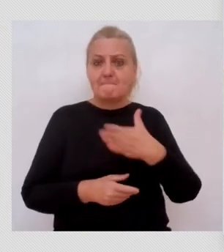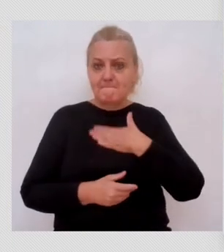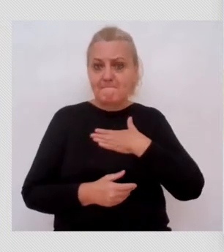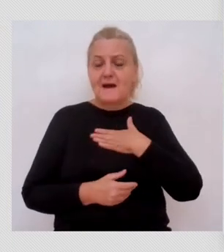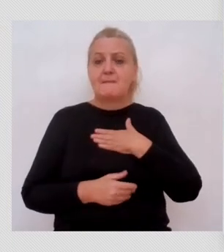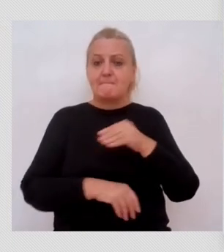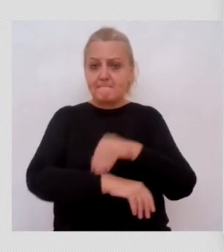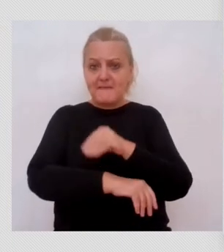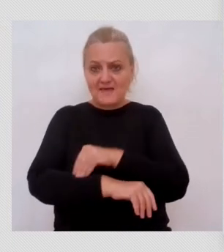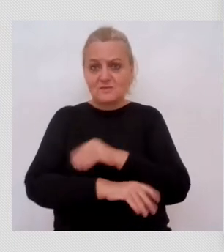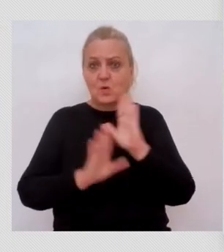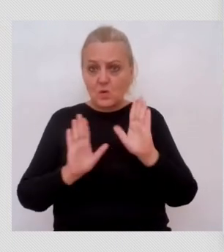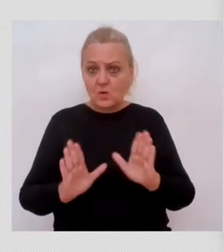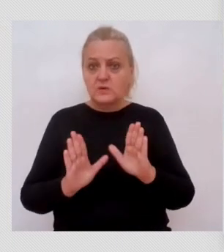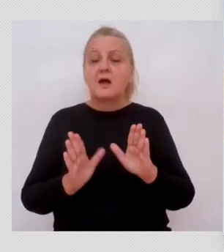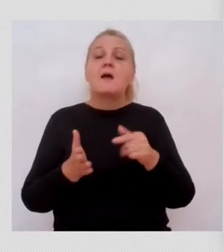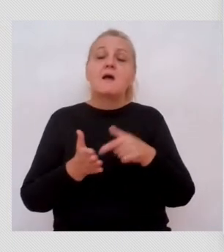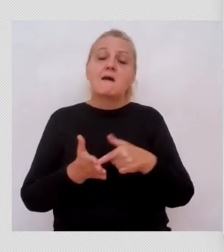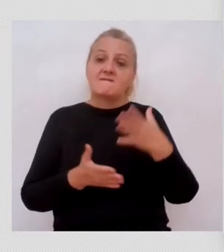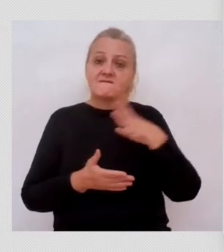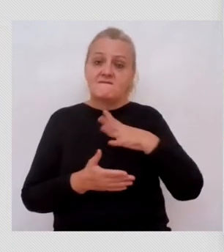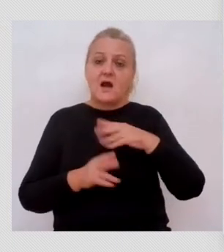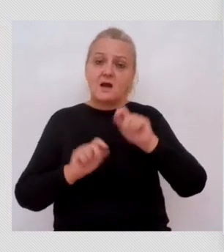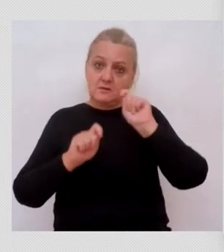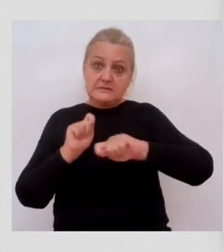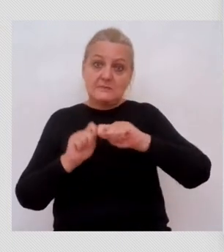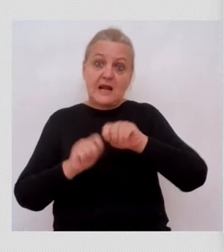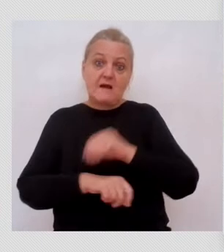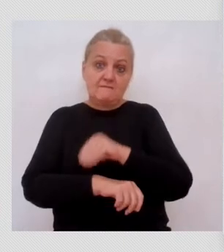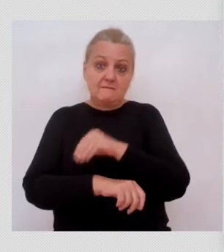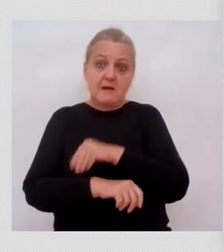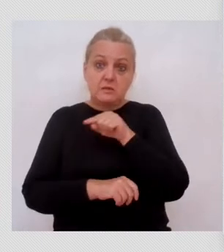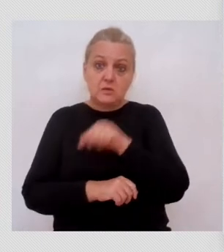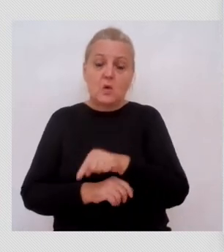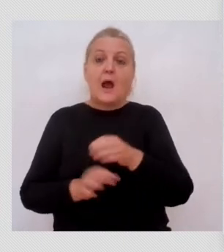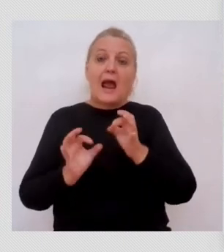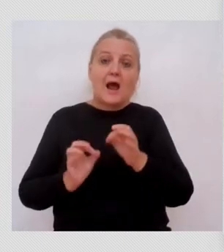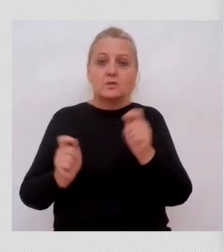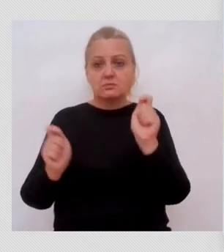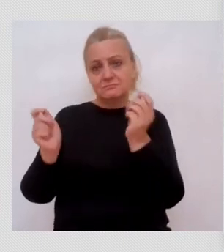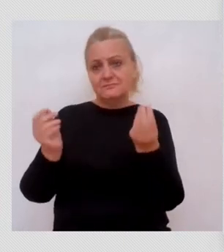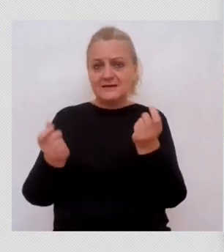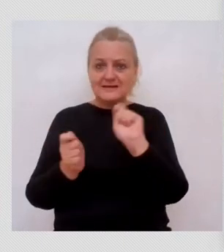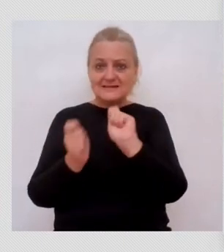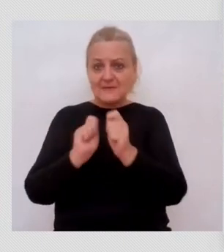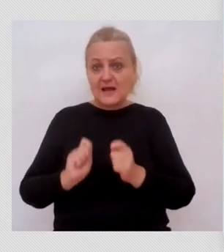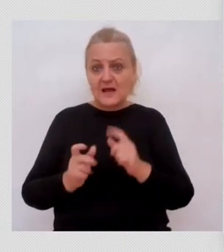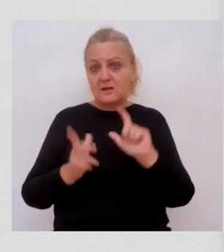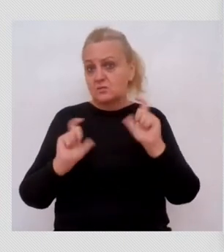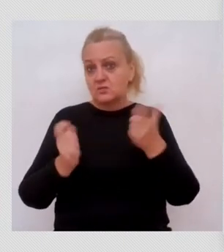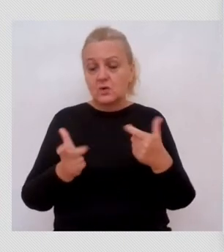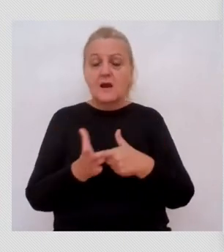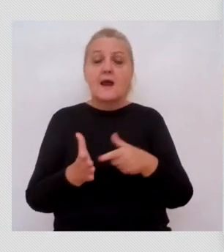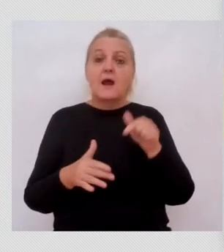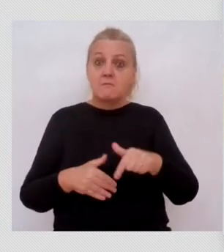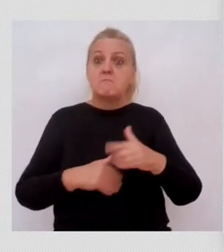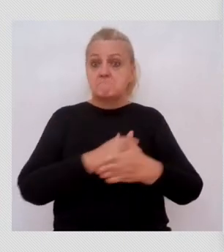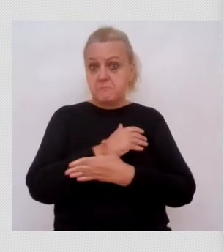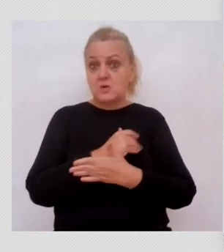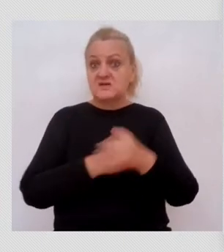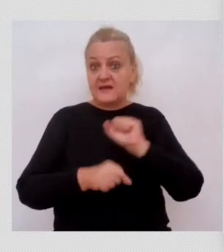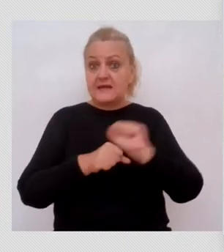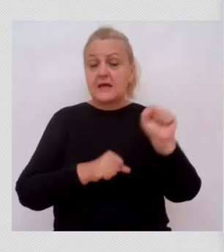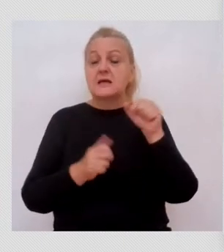Tą metodologię warto byłoby przejrzeć, zaktualizować. Zasadniczym byłoby moim